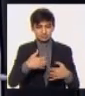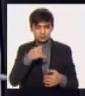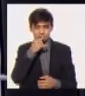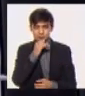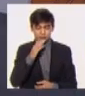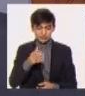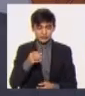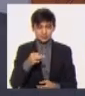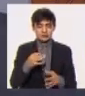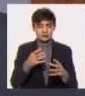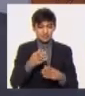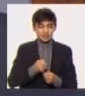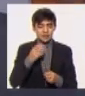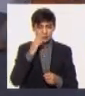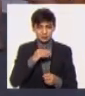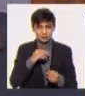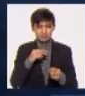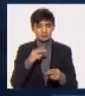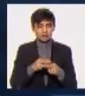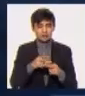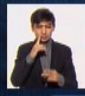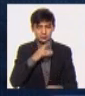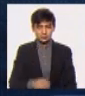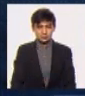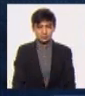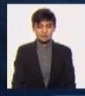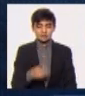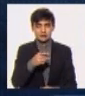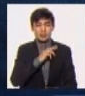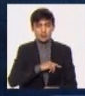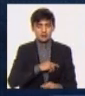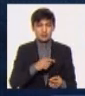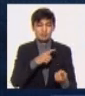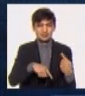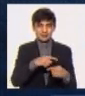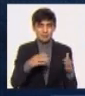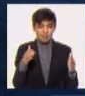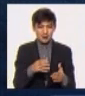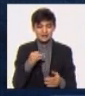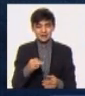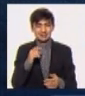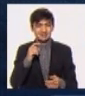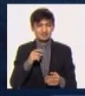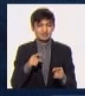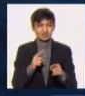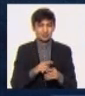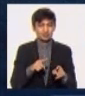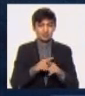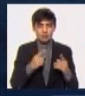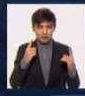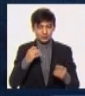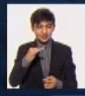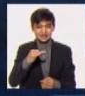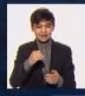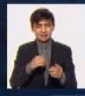могут претендовать на 42,5 тысячи тенге. Это работники малого и среднего бизнеса, а также крупного в карантинных городах.